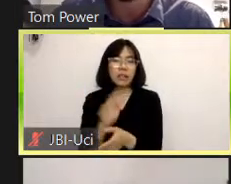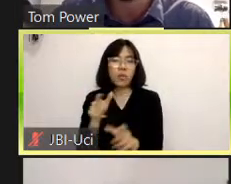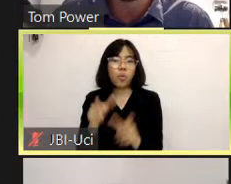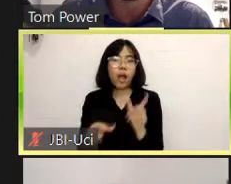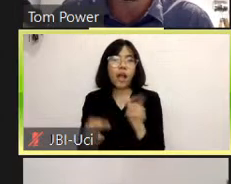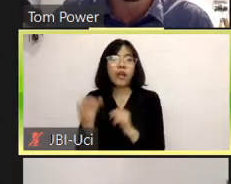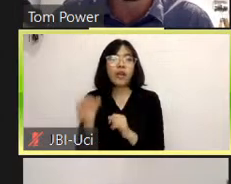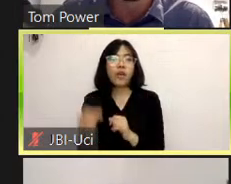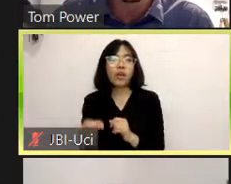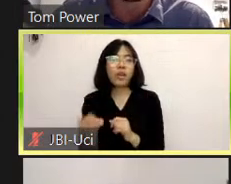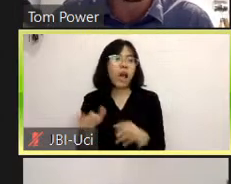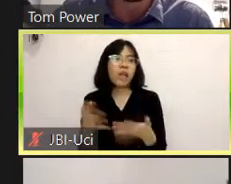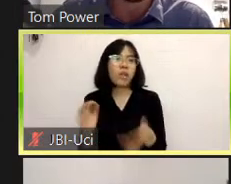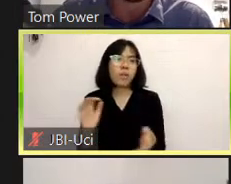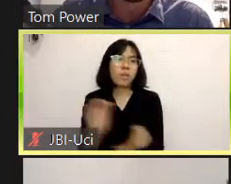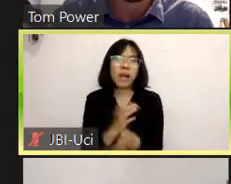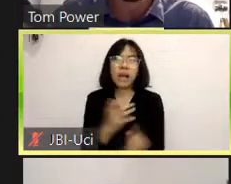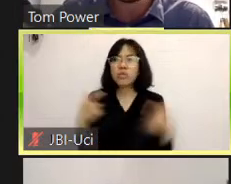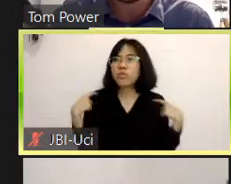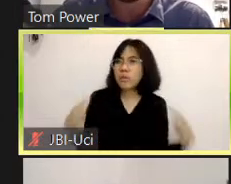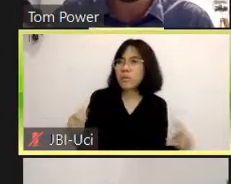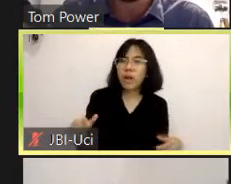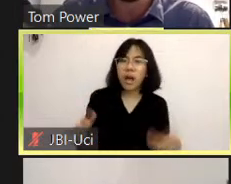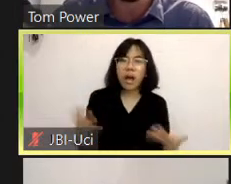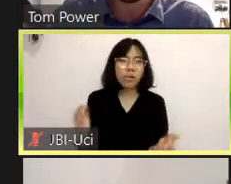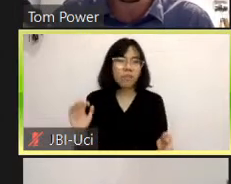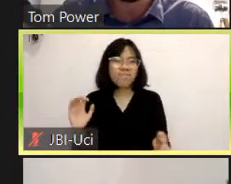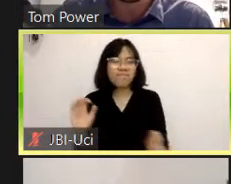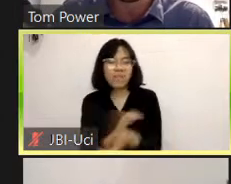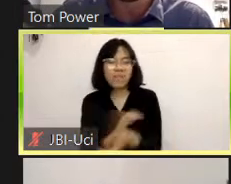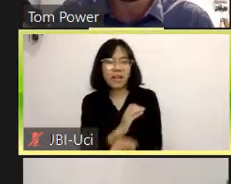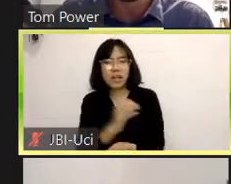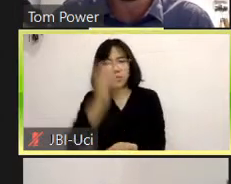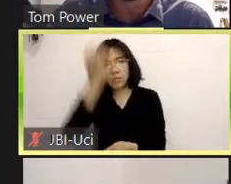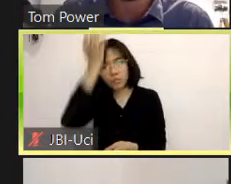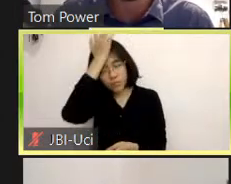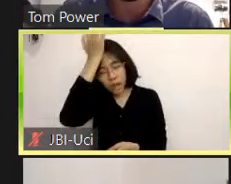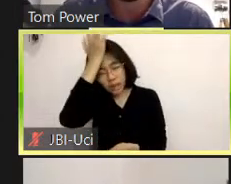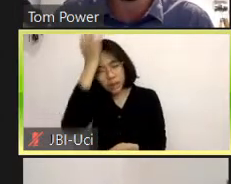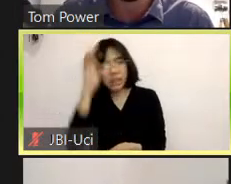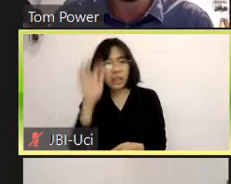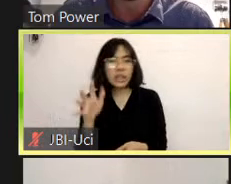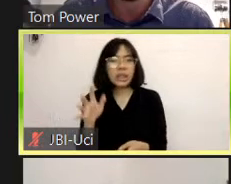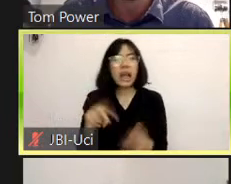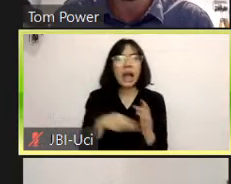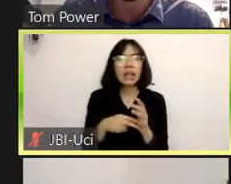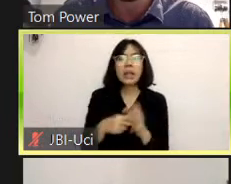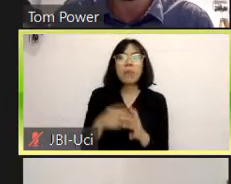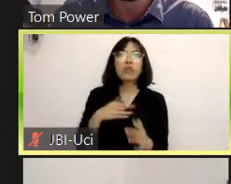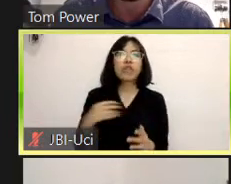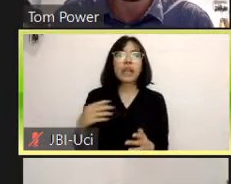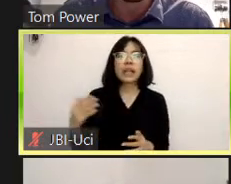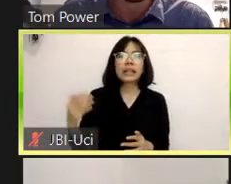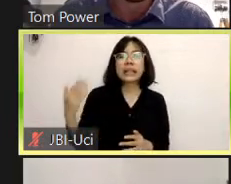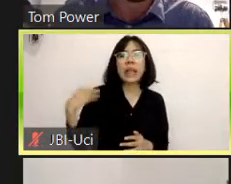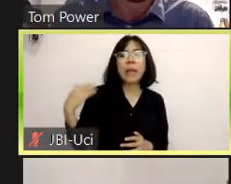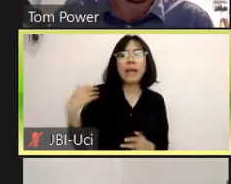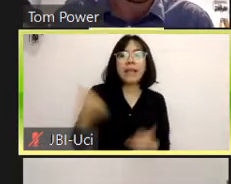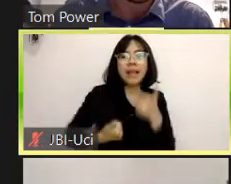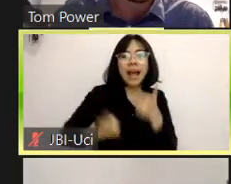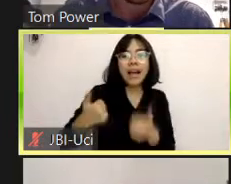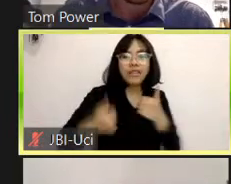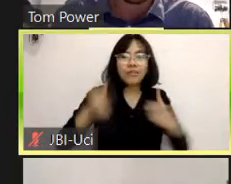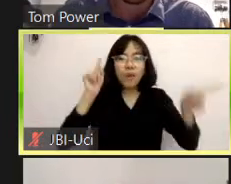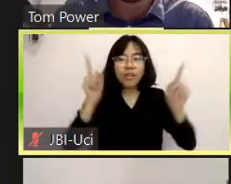mantan gubernur, atau mantan bupati. Jadi tidak lagi memegang jabatan, dia bukan politikus yang aktif.